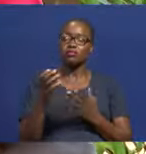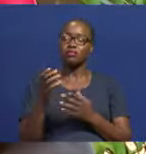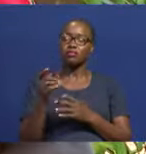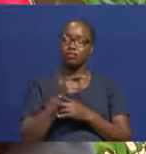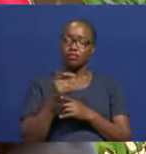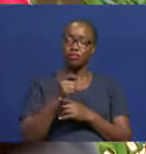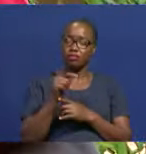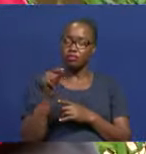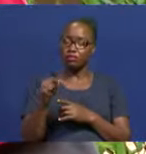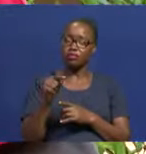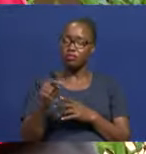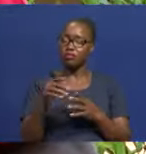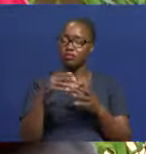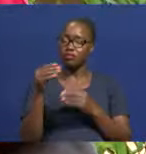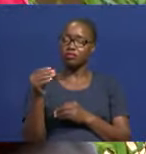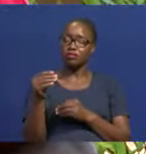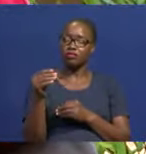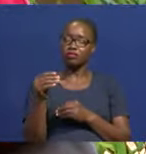ambayo unaenda